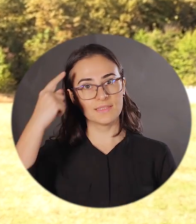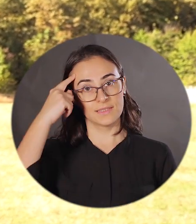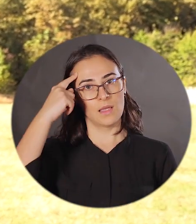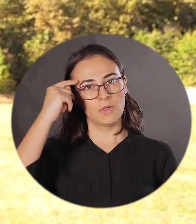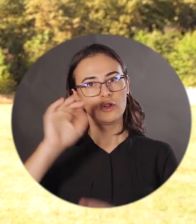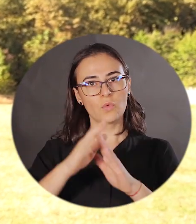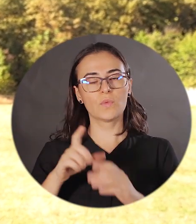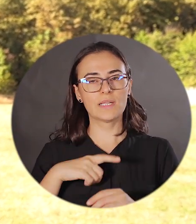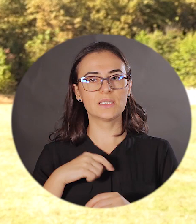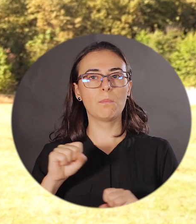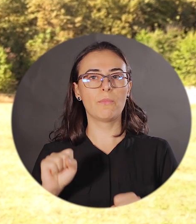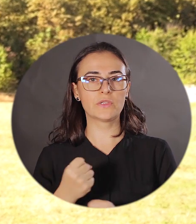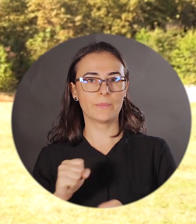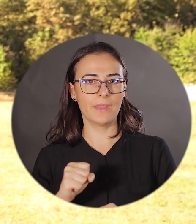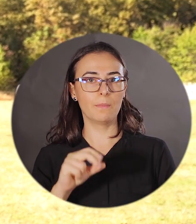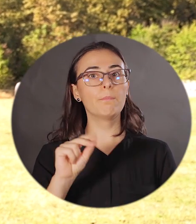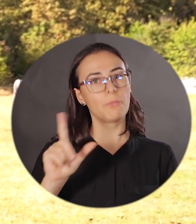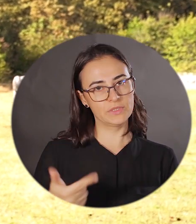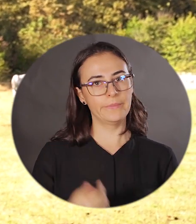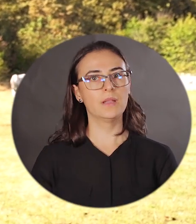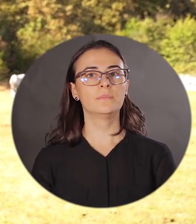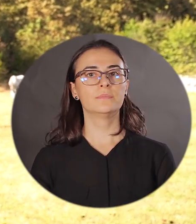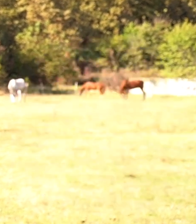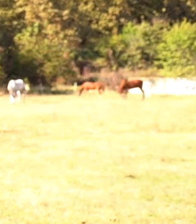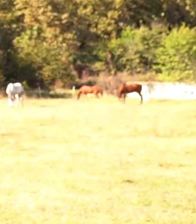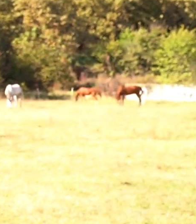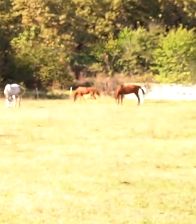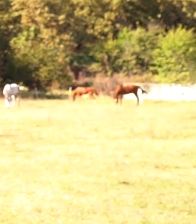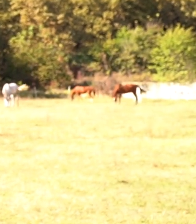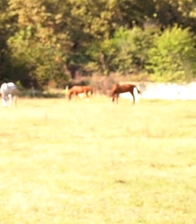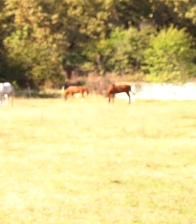aduce permisivitatea de a vedea că totul e posibil.